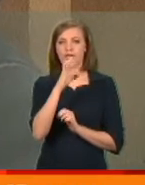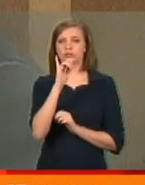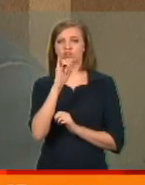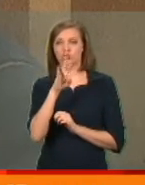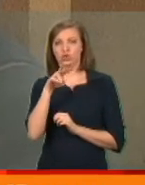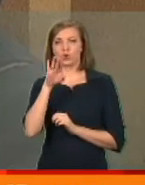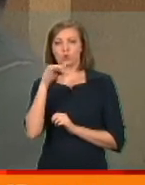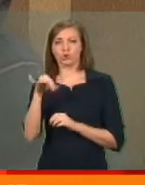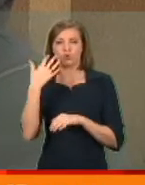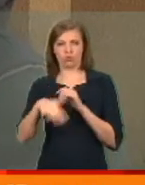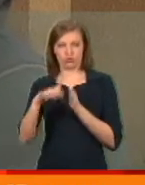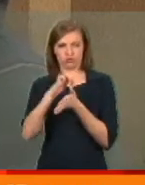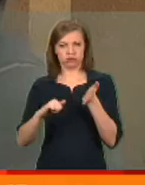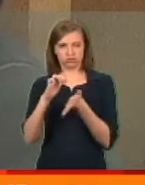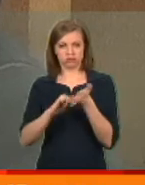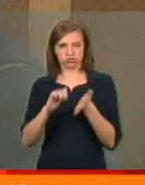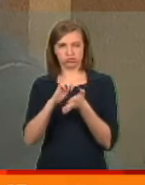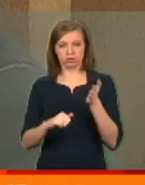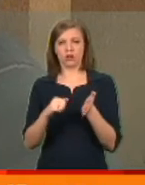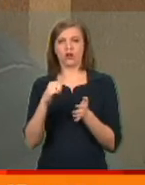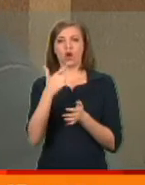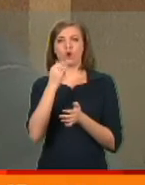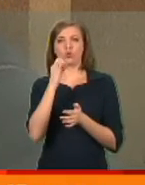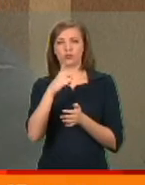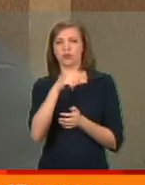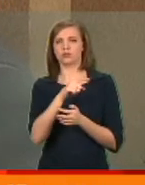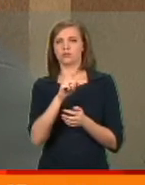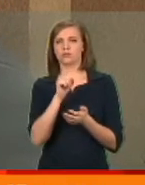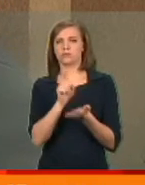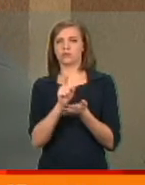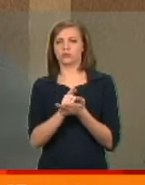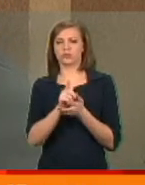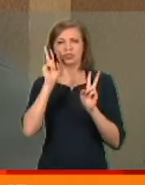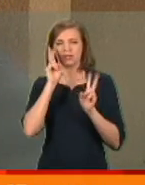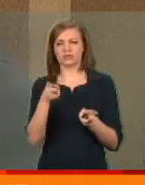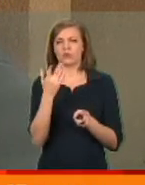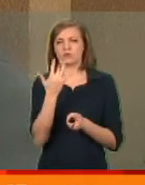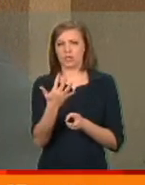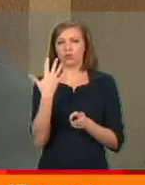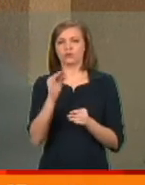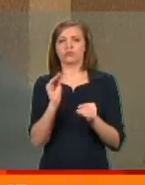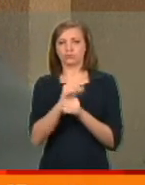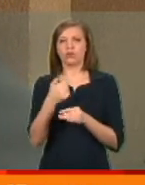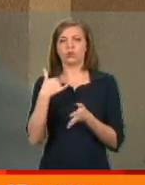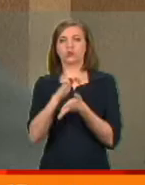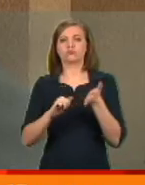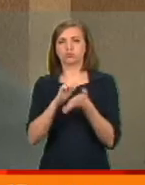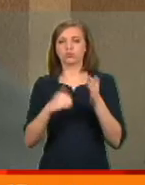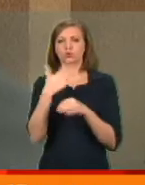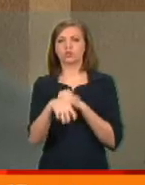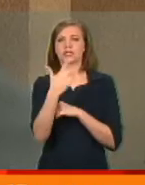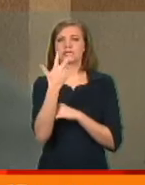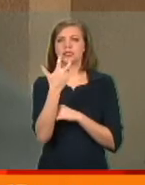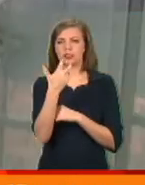січень і лютий вже, де додали в грудні, там пенсіонерам, не знаю скільки, вже вичитує 300